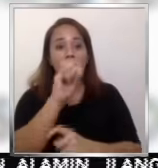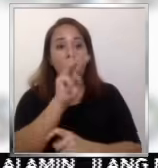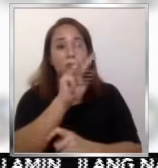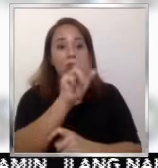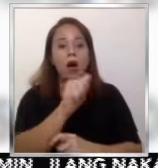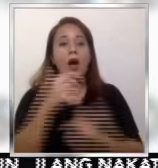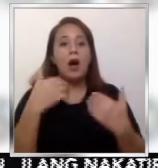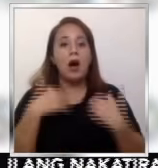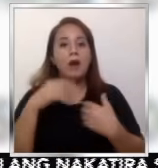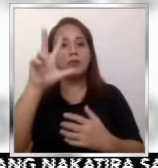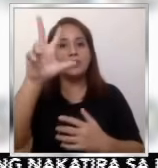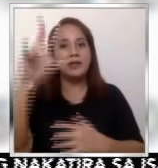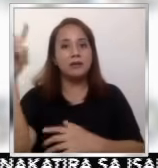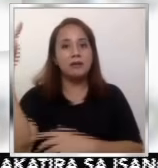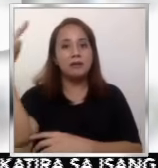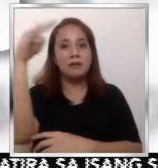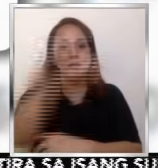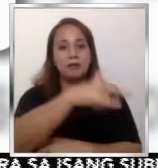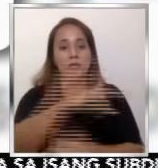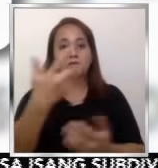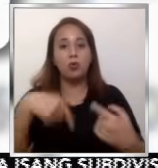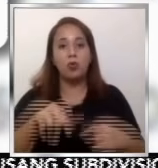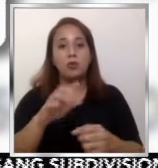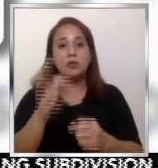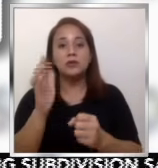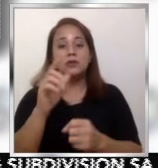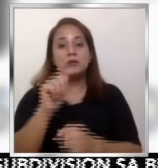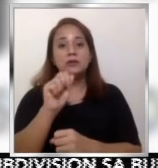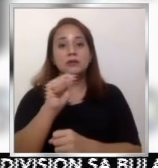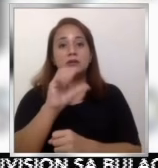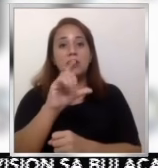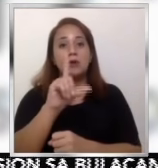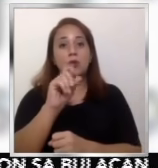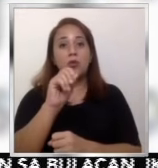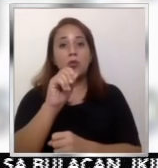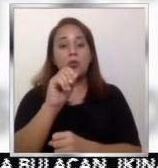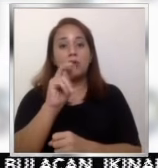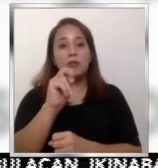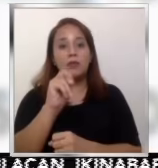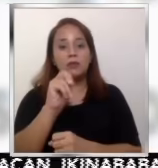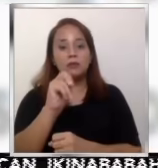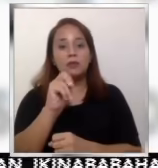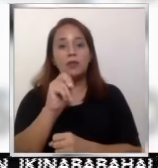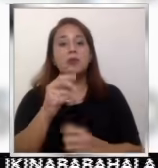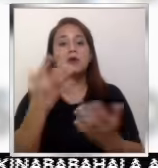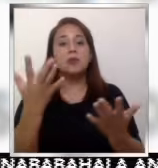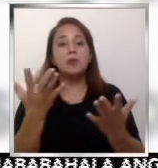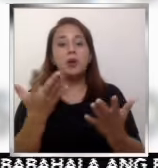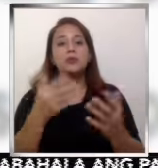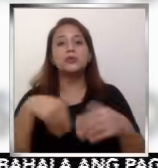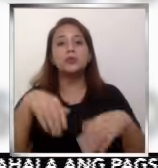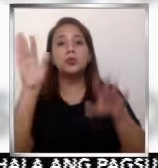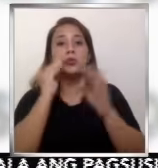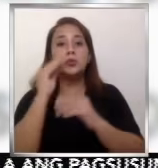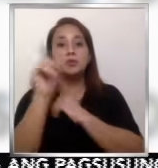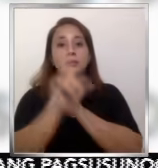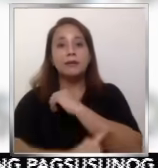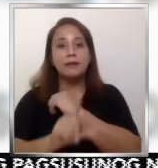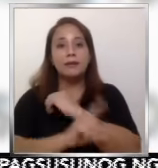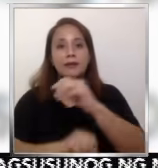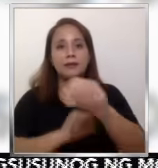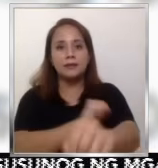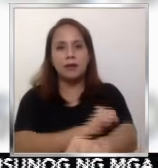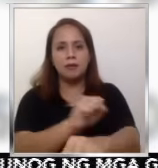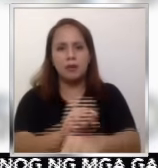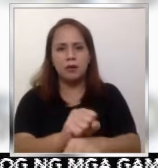eroplanong darating sa Tacloban, lulan ang mga OFW na uuwi sa iba't ibang lugar sa Leyte at Samar. Base raw